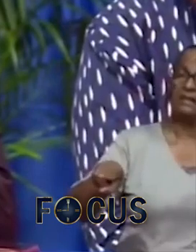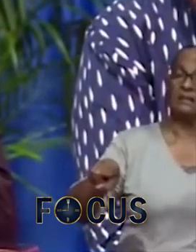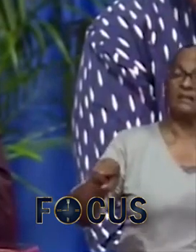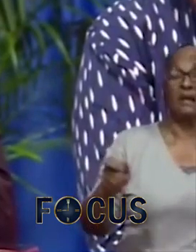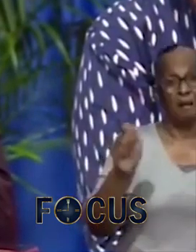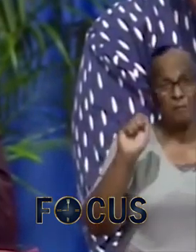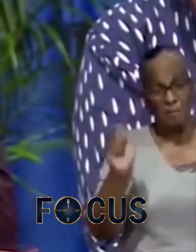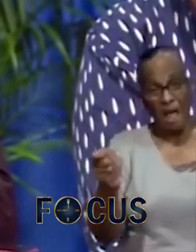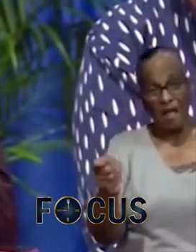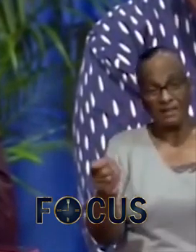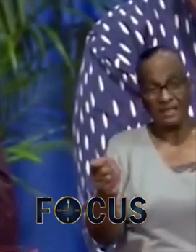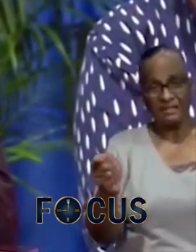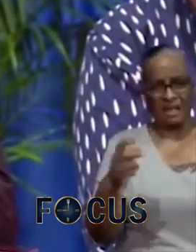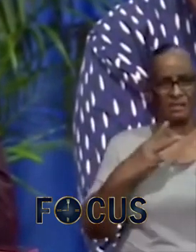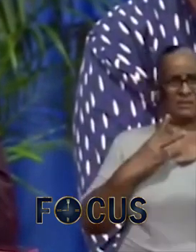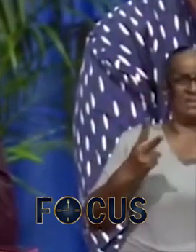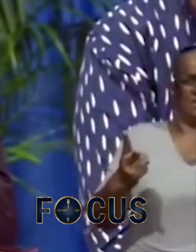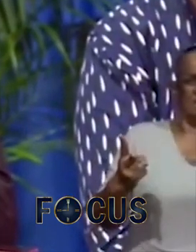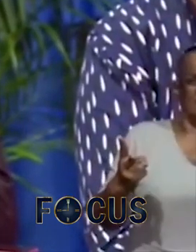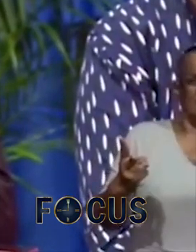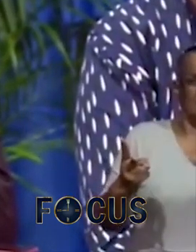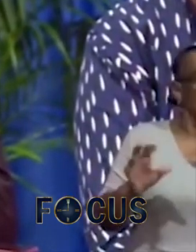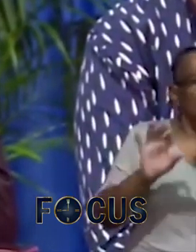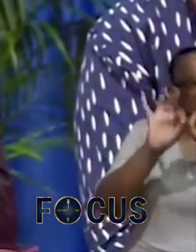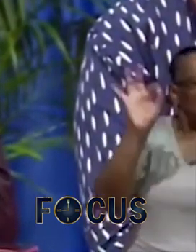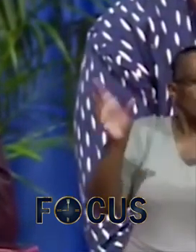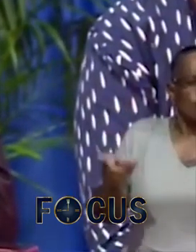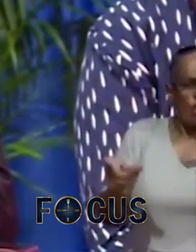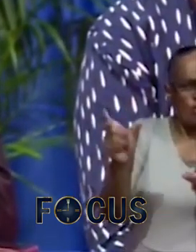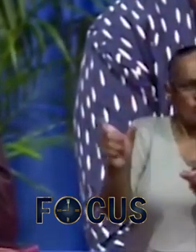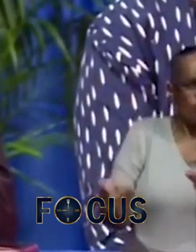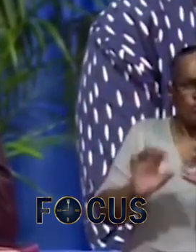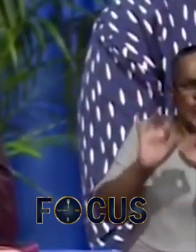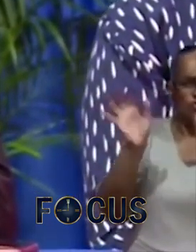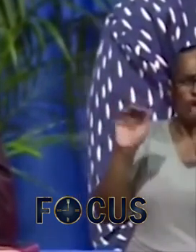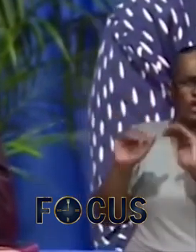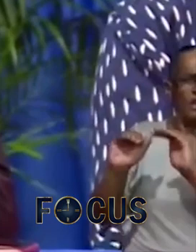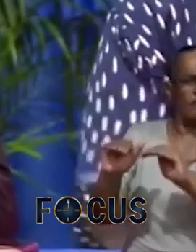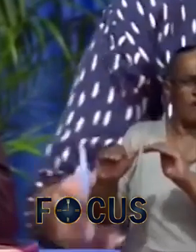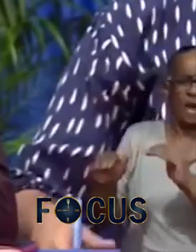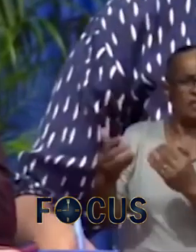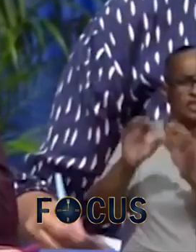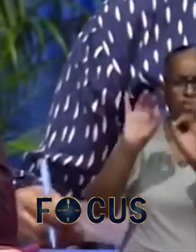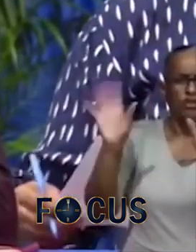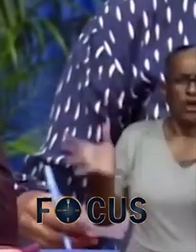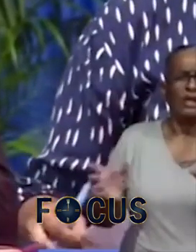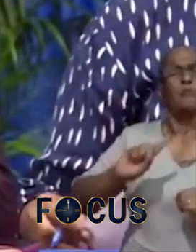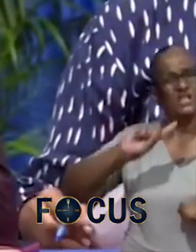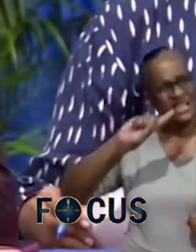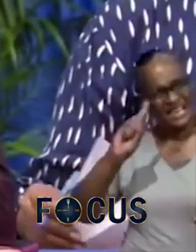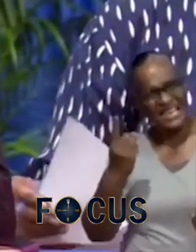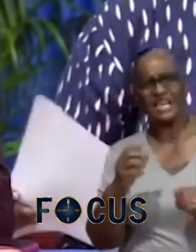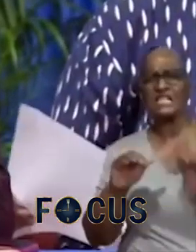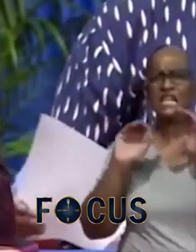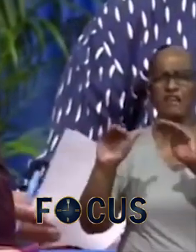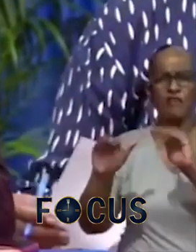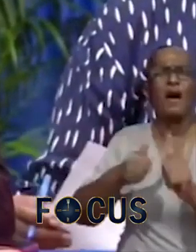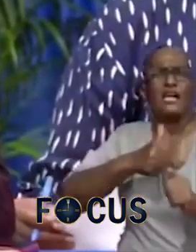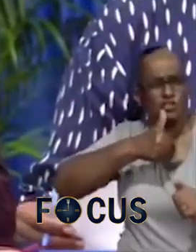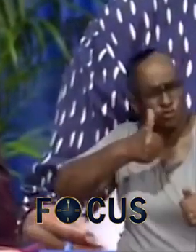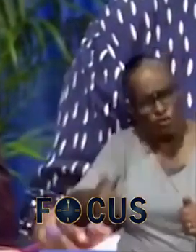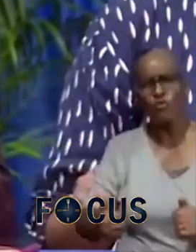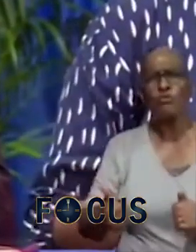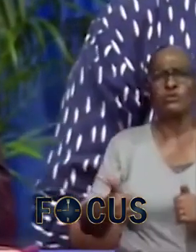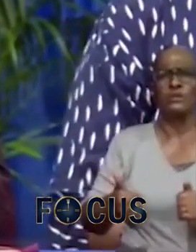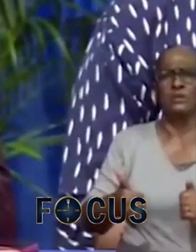gaat om een melding waarvan we zien dat het onduidelijk is, de informatie, moet er eerst achter die informatie aangezeten worden.